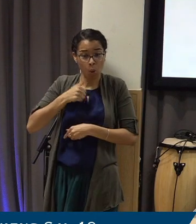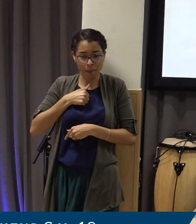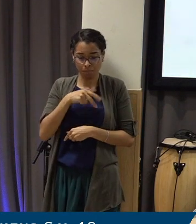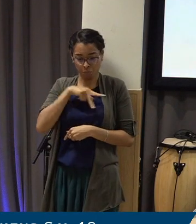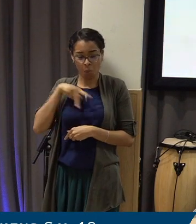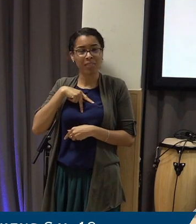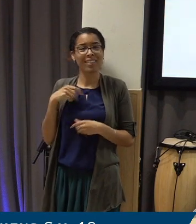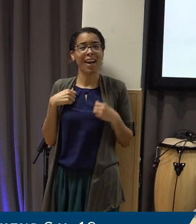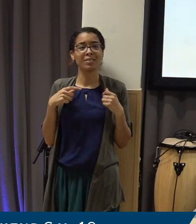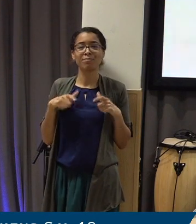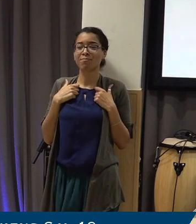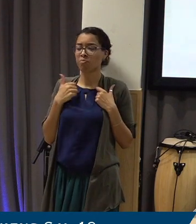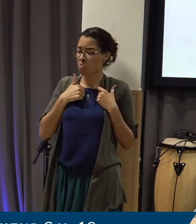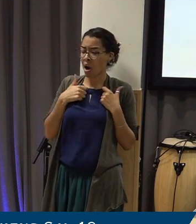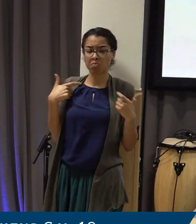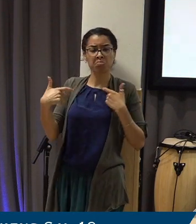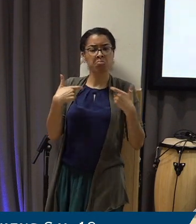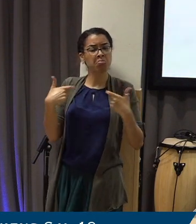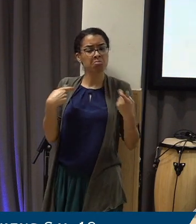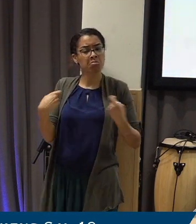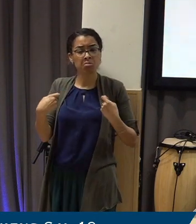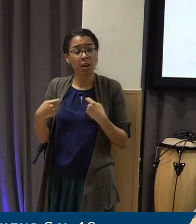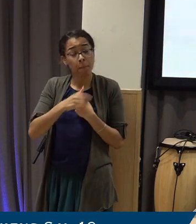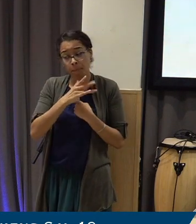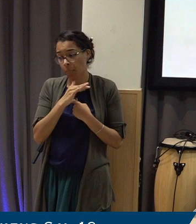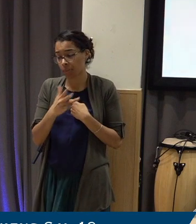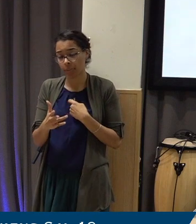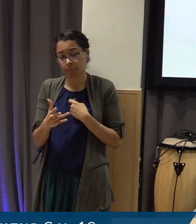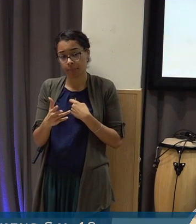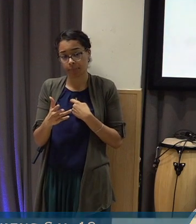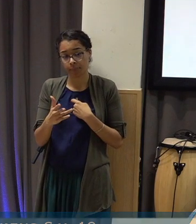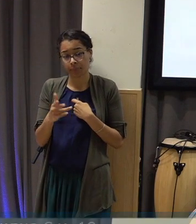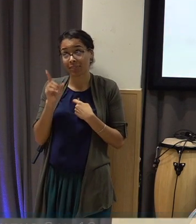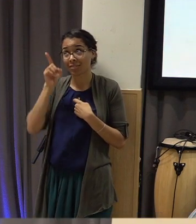pas. Je ne m'appartiens pas.